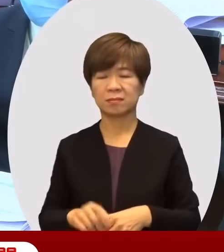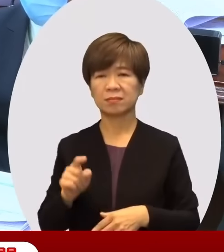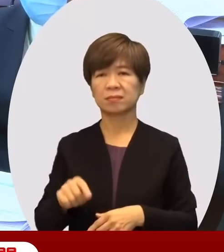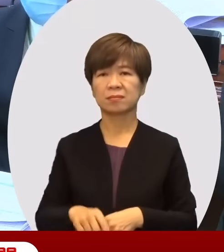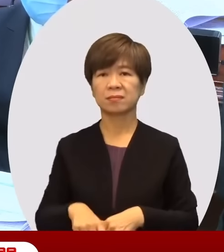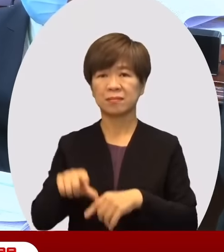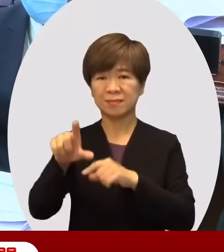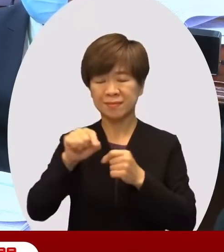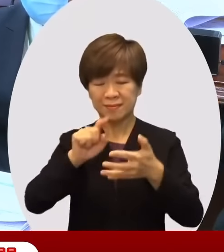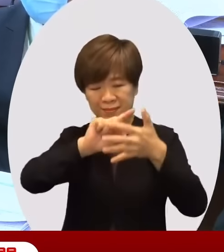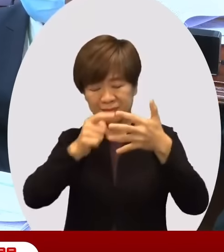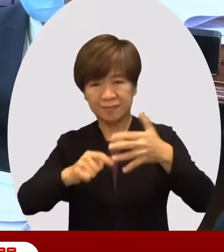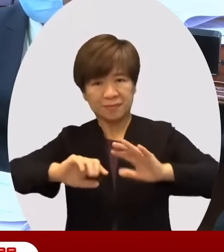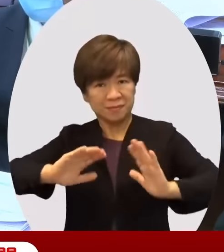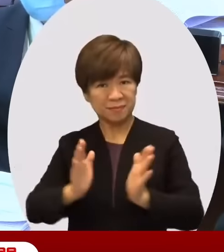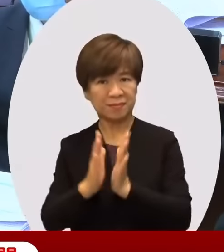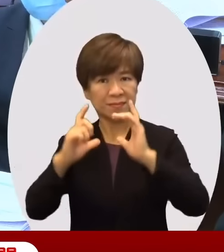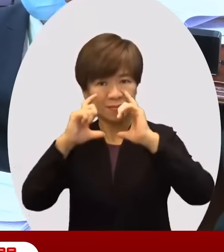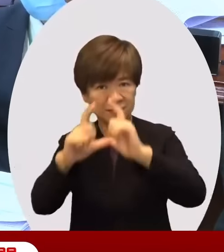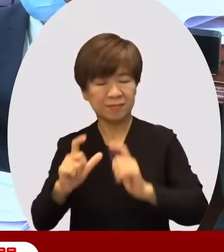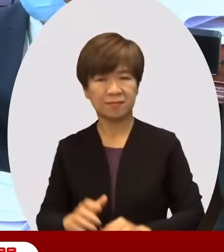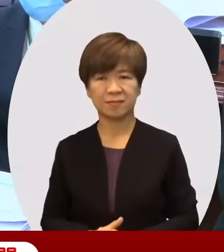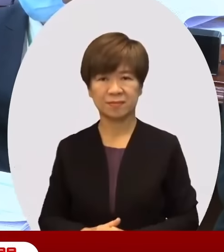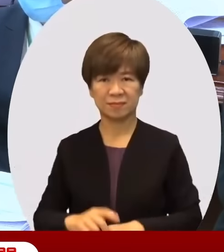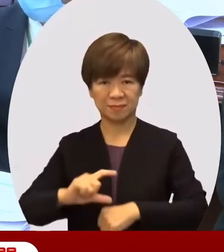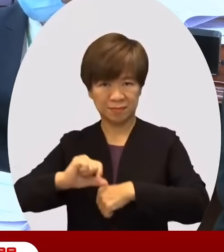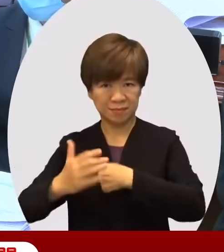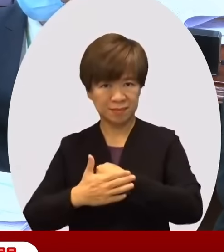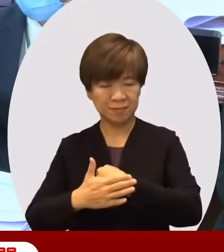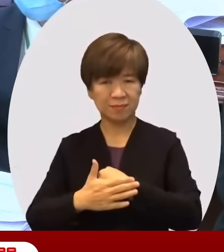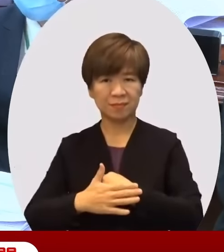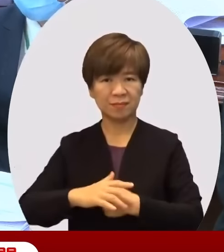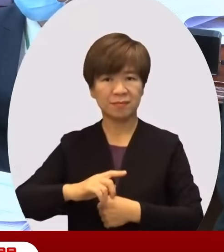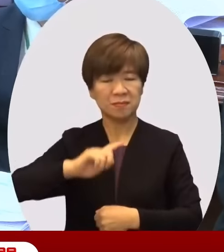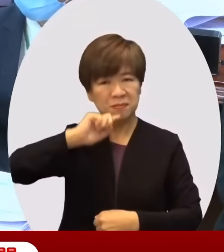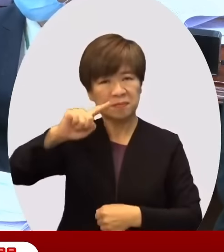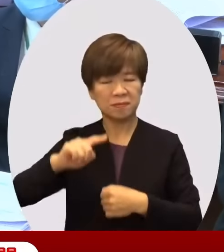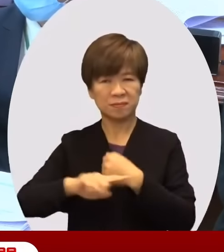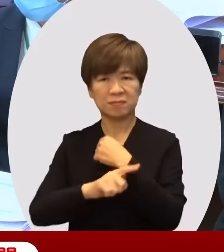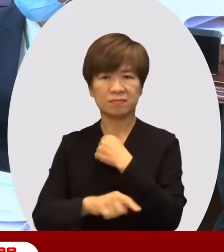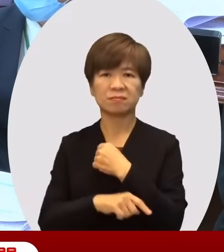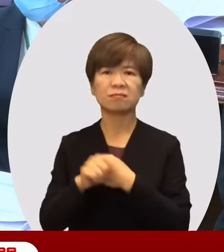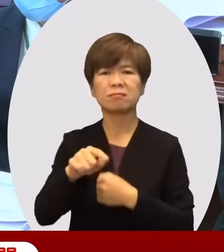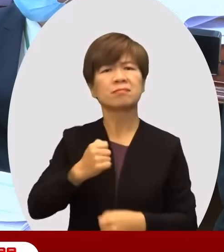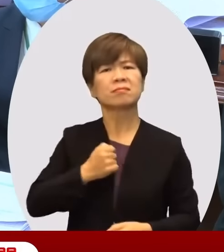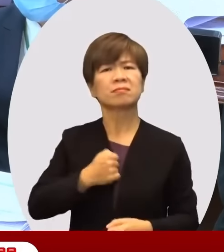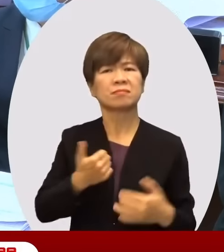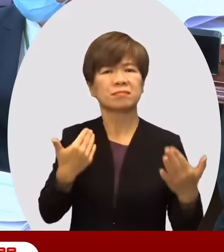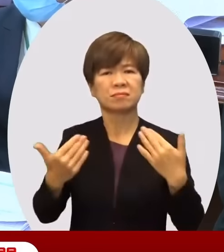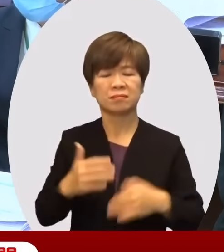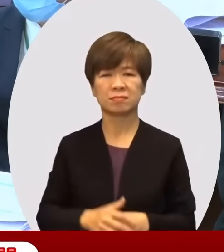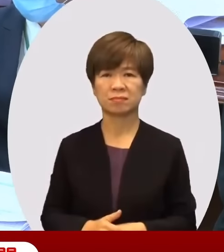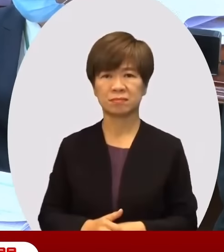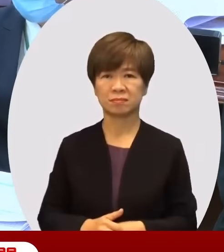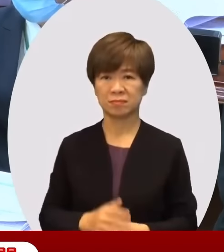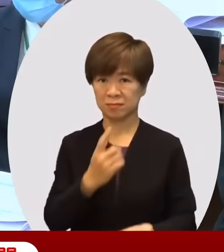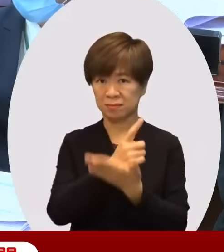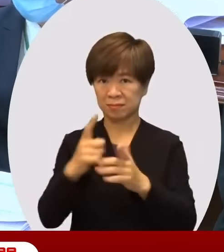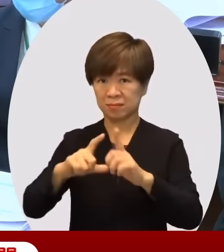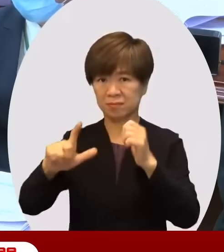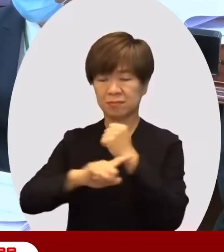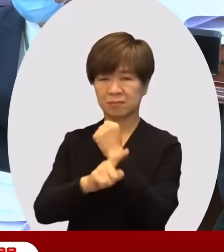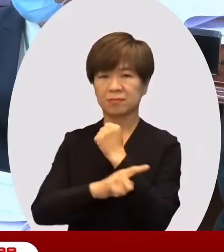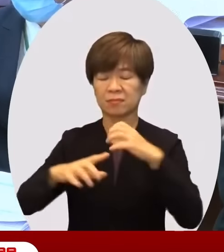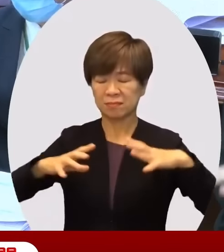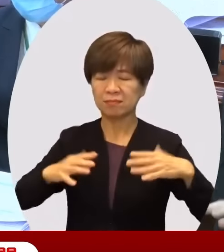吗？即时的这个概念啊，其实在诉讼法上一点都不令人陌生，我相信各位大法官都很清